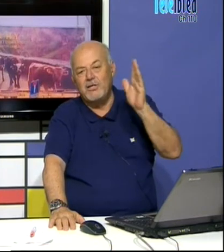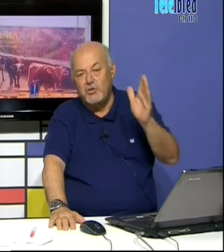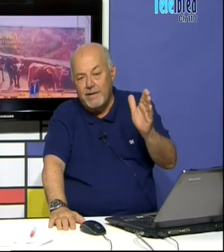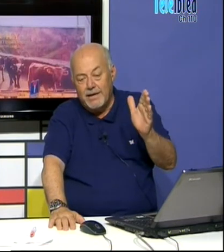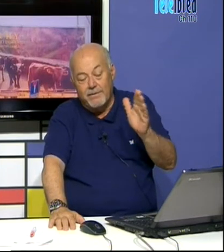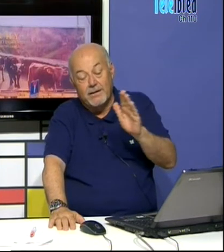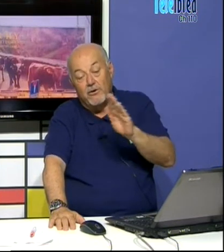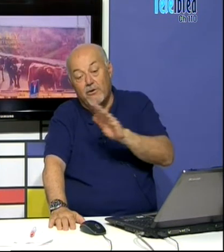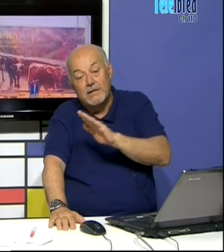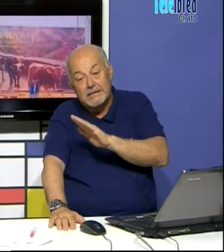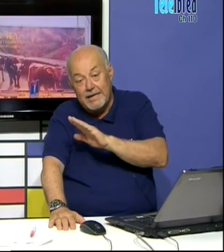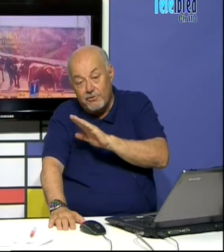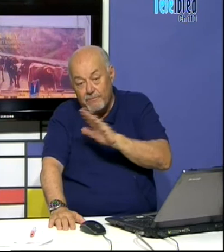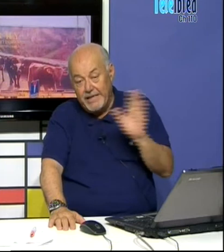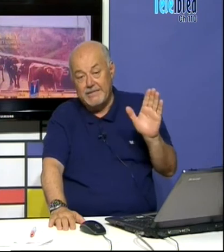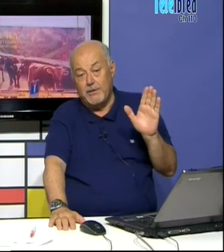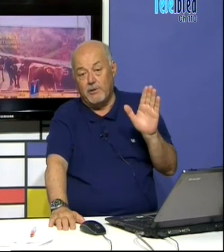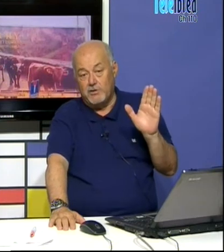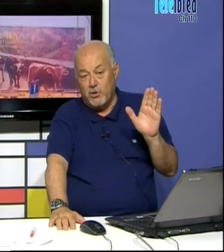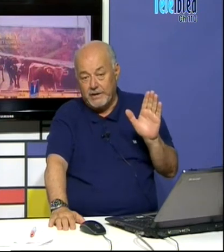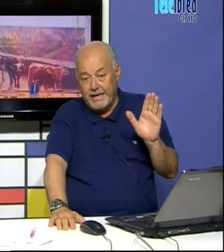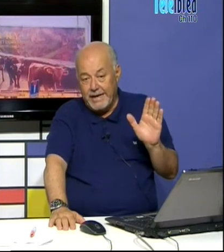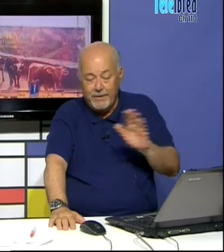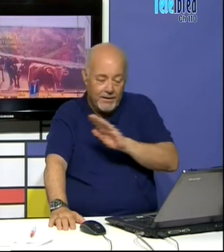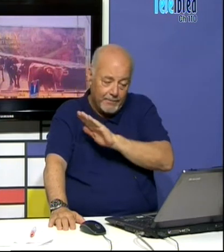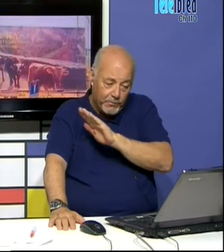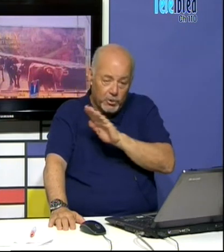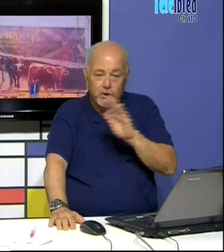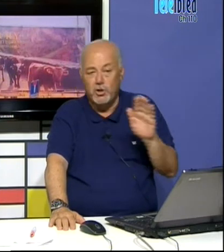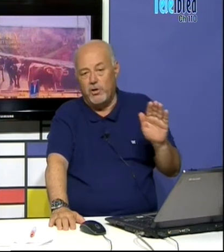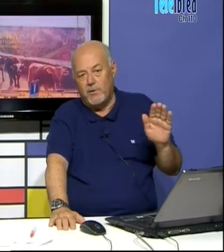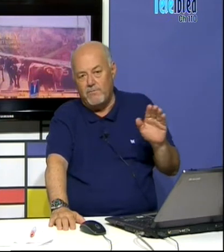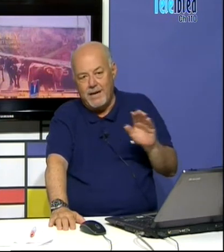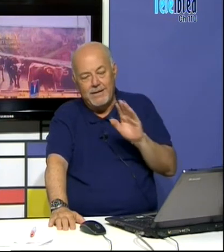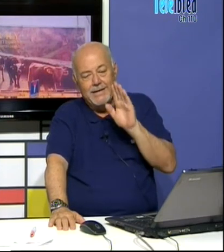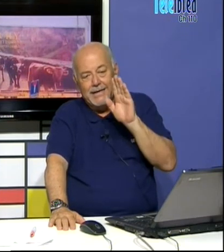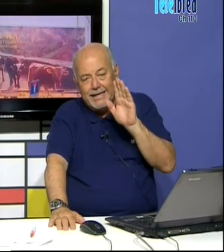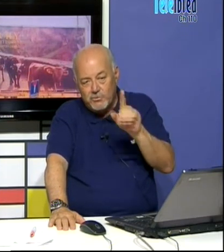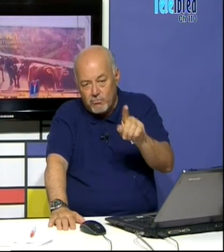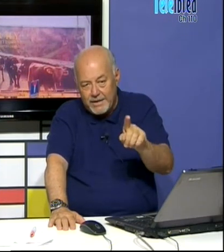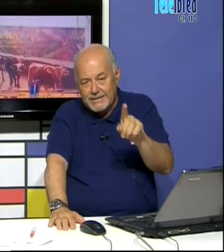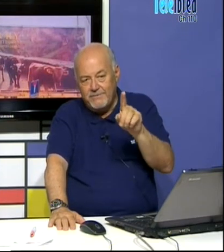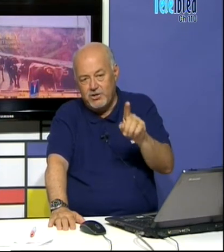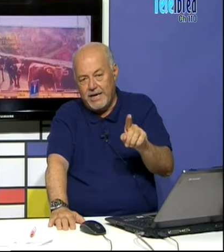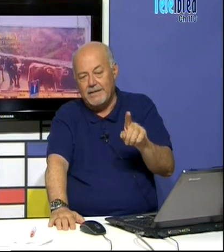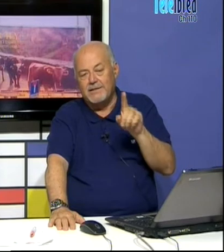prende 10.000, perché loro sanno benissimo dove si corca il lepre, non ci sono problemi. Che su questa vicenda